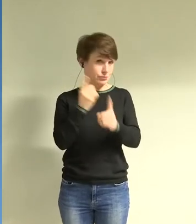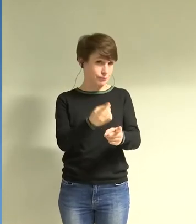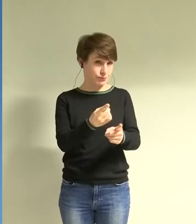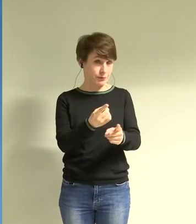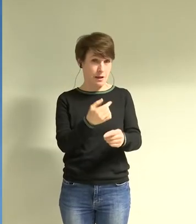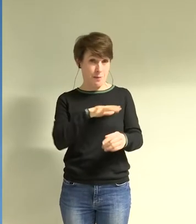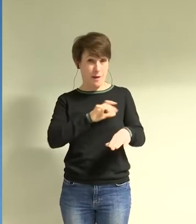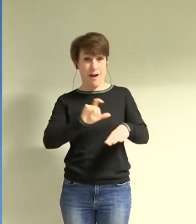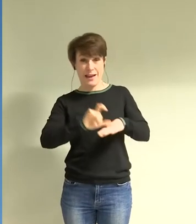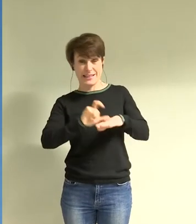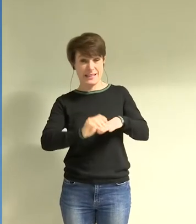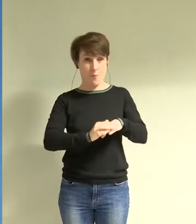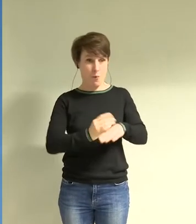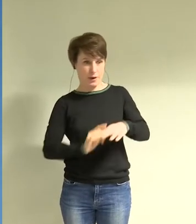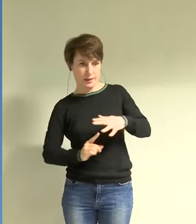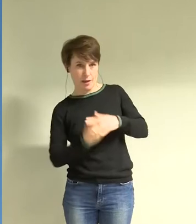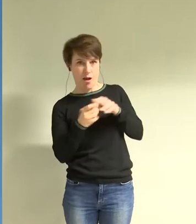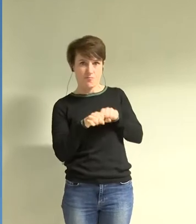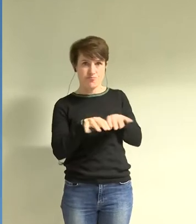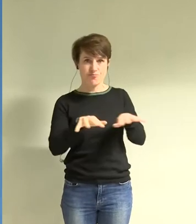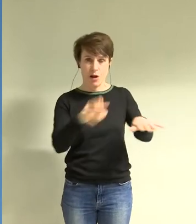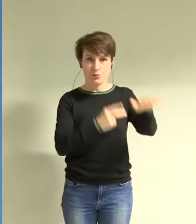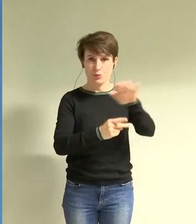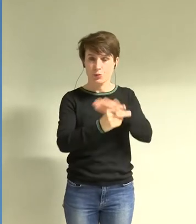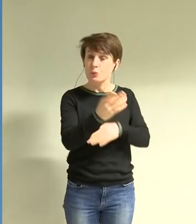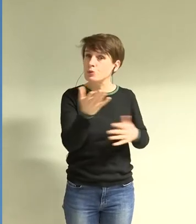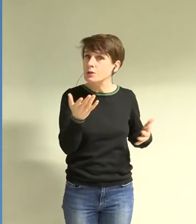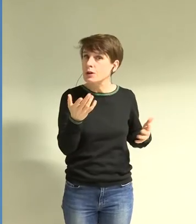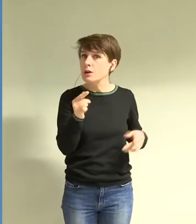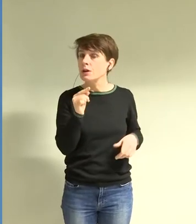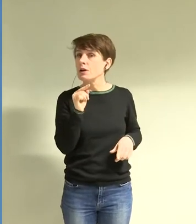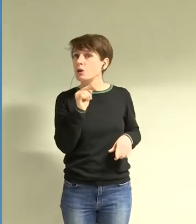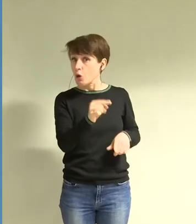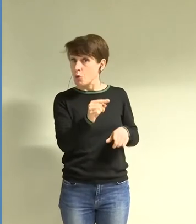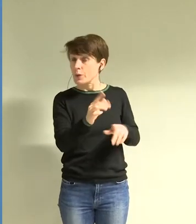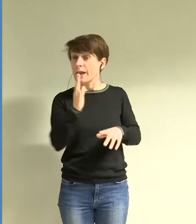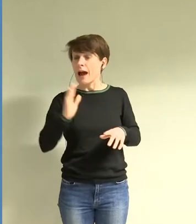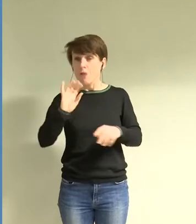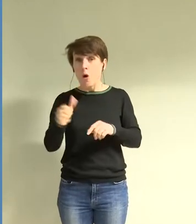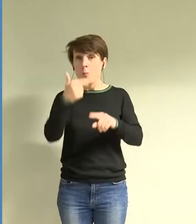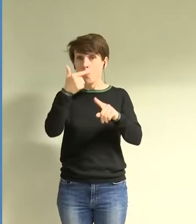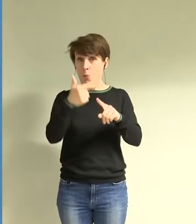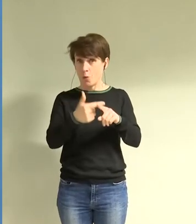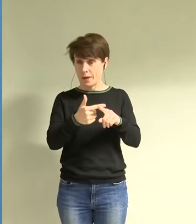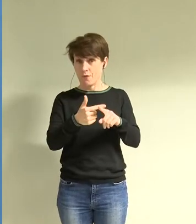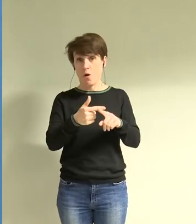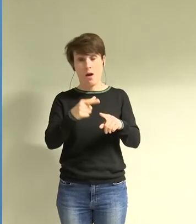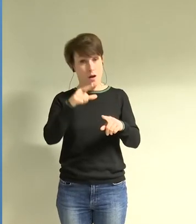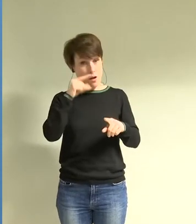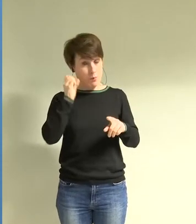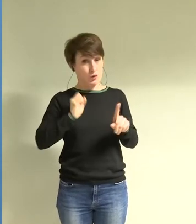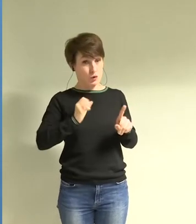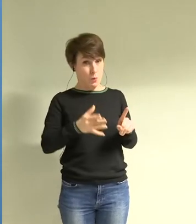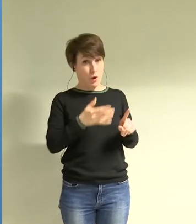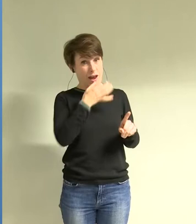islamisme politique par ses opérations depuis qu'il avait donné lors de la première opération consignes aux maîtres nageurs de